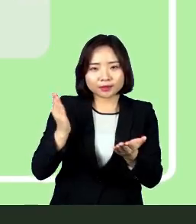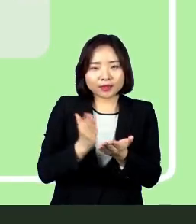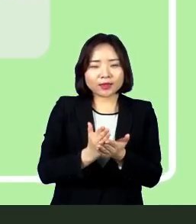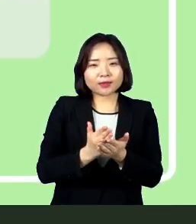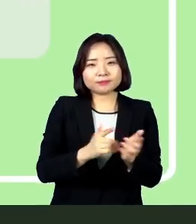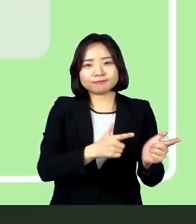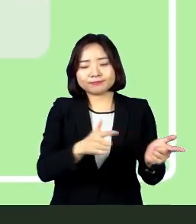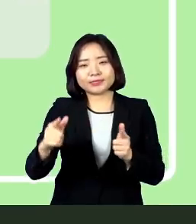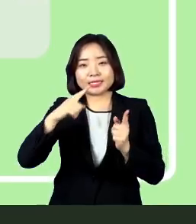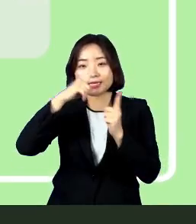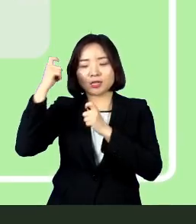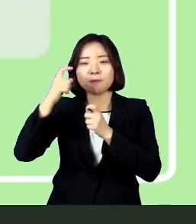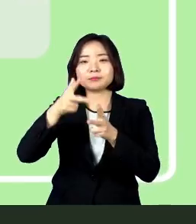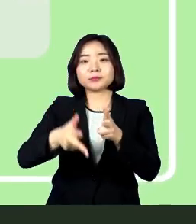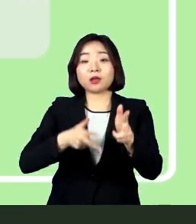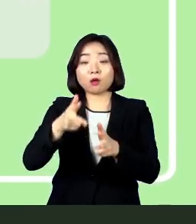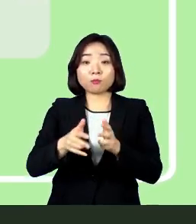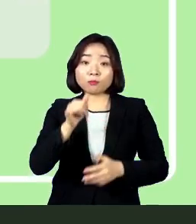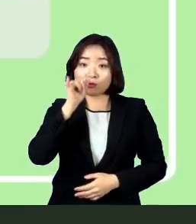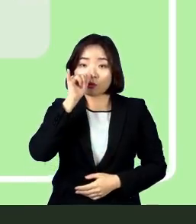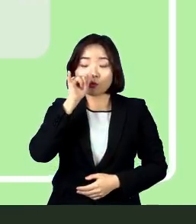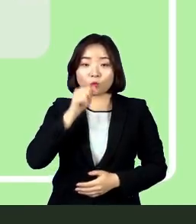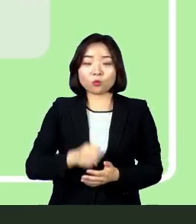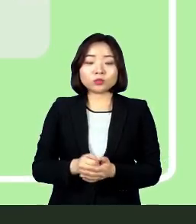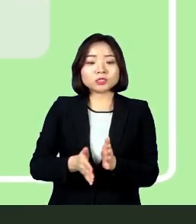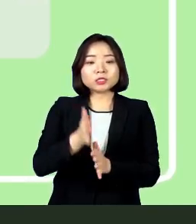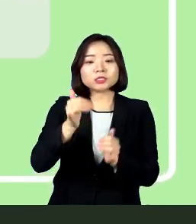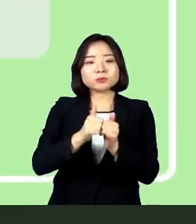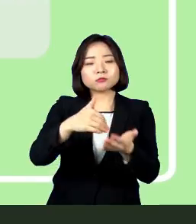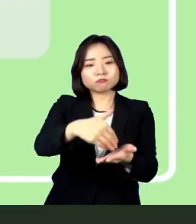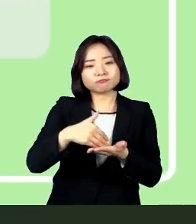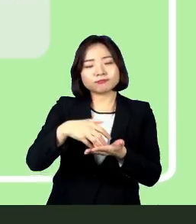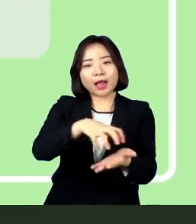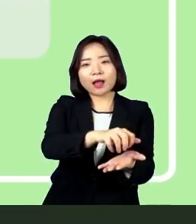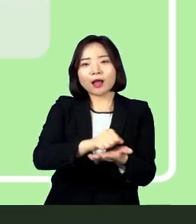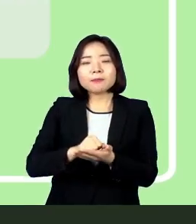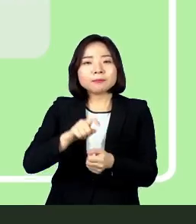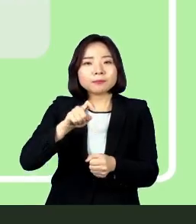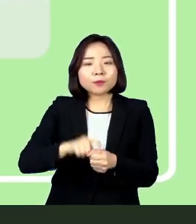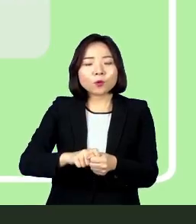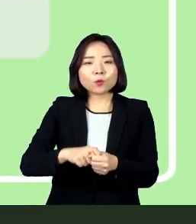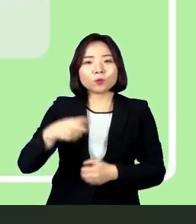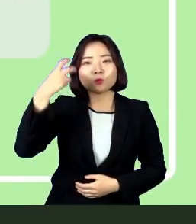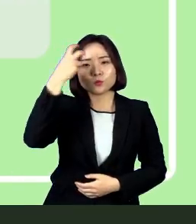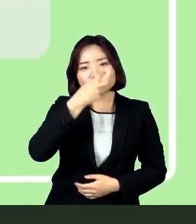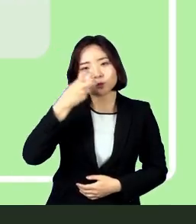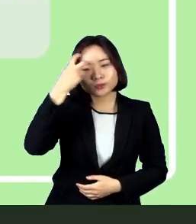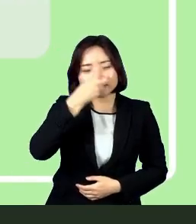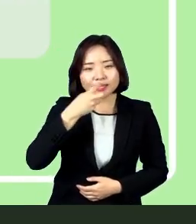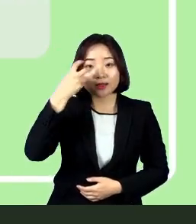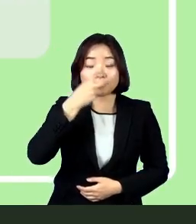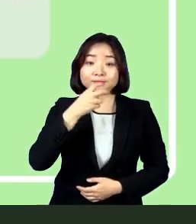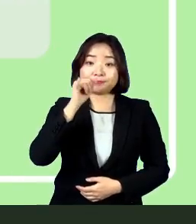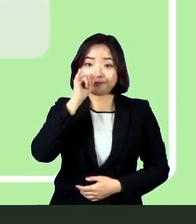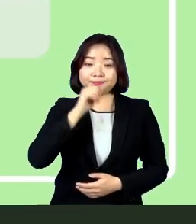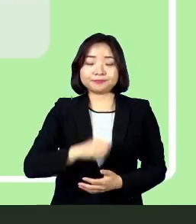다양한 기념사업을 추진하고 있는 가운데 시민들의 의견을 반영하기 위해 설문조사와 의견 수렴을